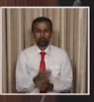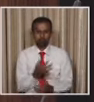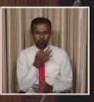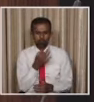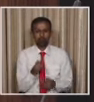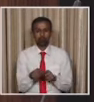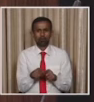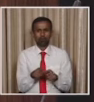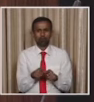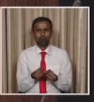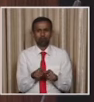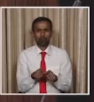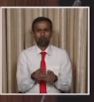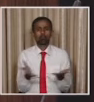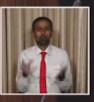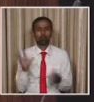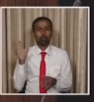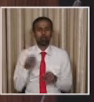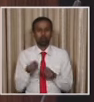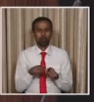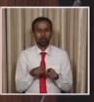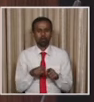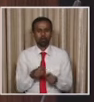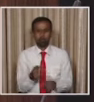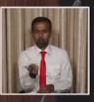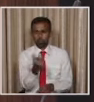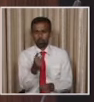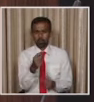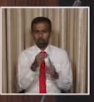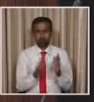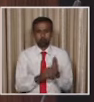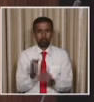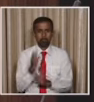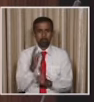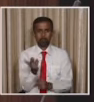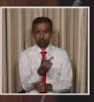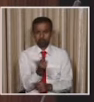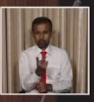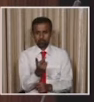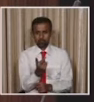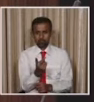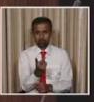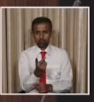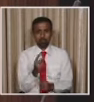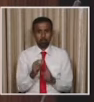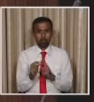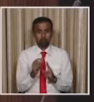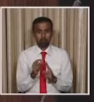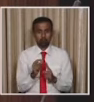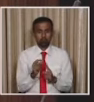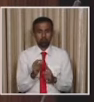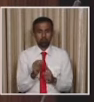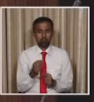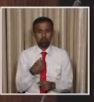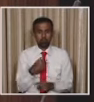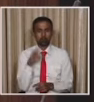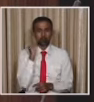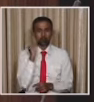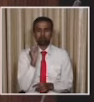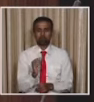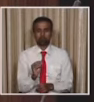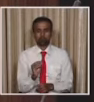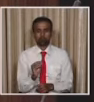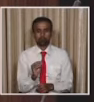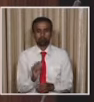විහිළුවක්ද? කොයි රටේද මෙහෙම කරන්නේ? මේ දෙන්නම අගමැති ජනාධිපති දෙන්නම හොඳම පාර්ලිමේන්තු වේදීන් කියලා අපි පිළිගන්නම්.